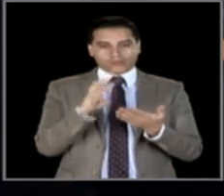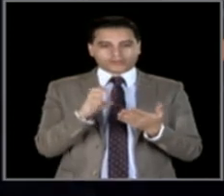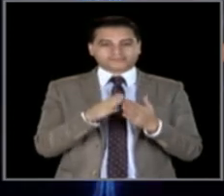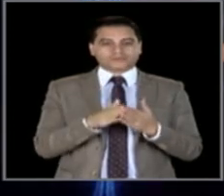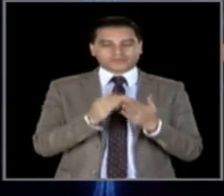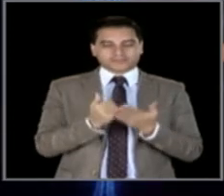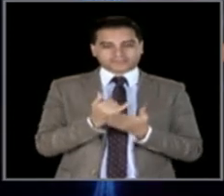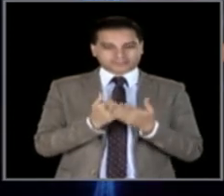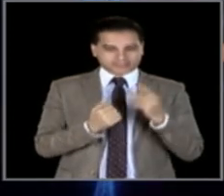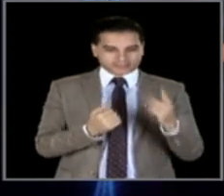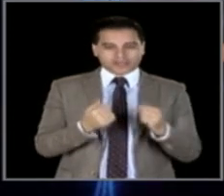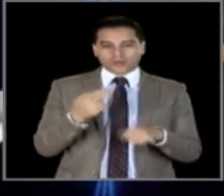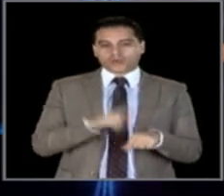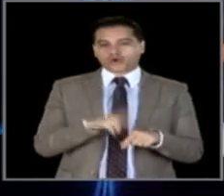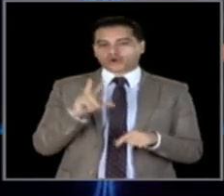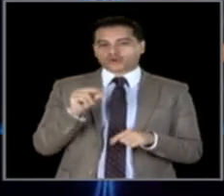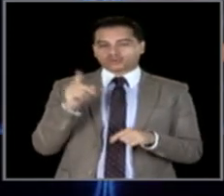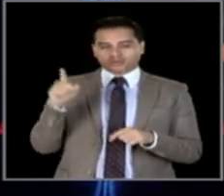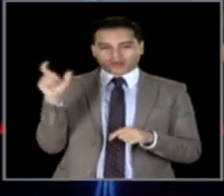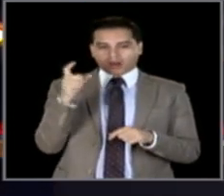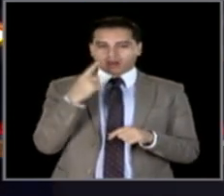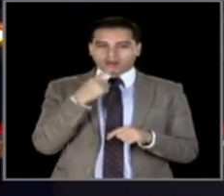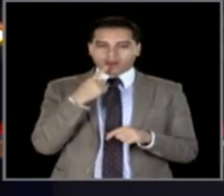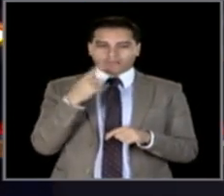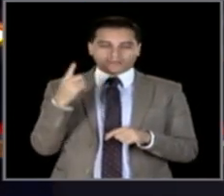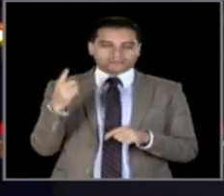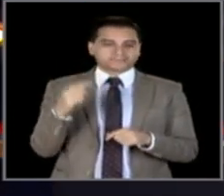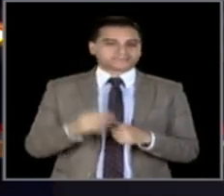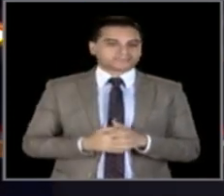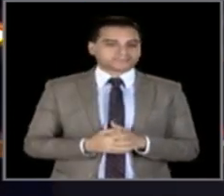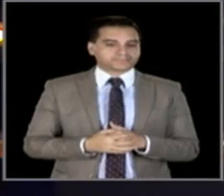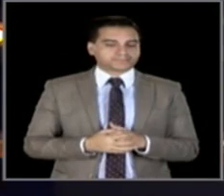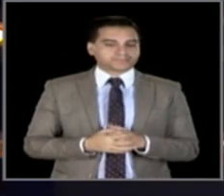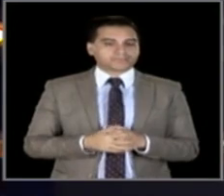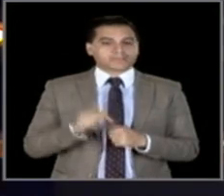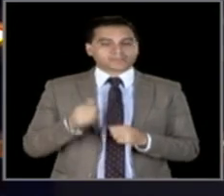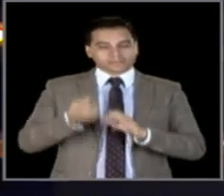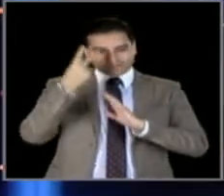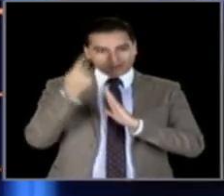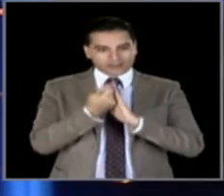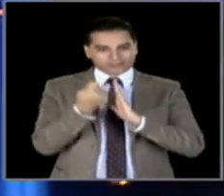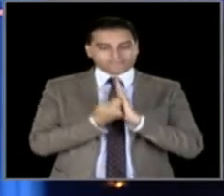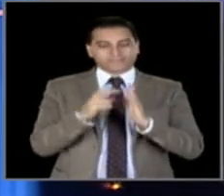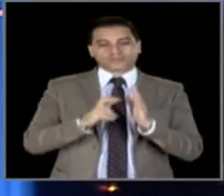والسويس. 20 الهلال الأحمر والسويس. أدب والسؤال. هو